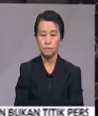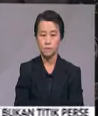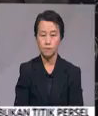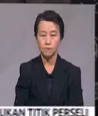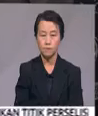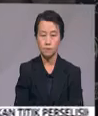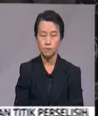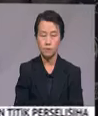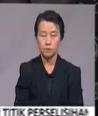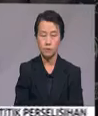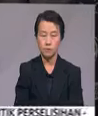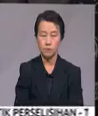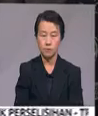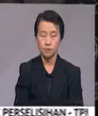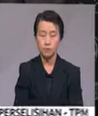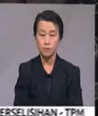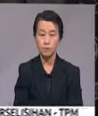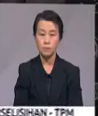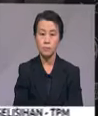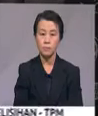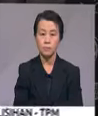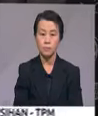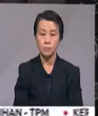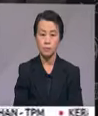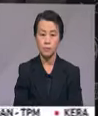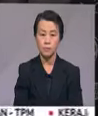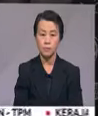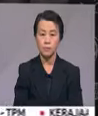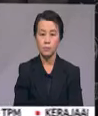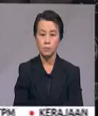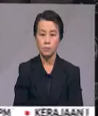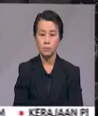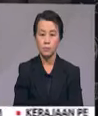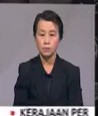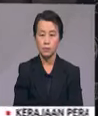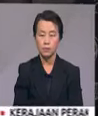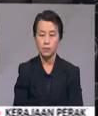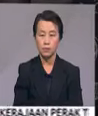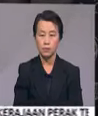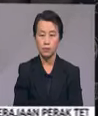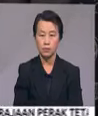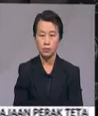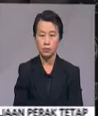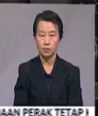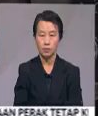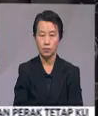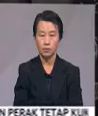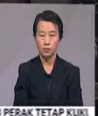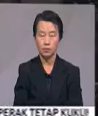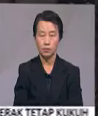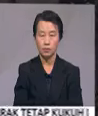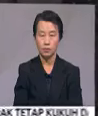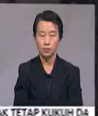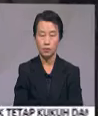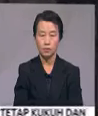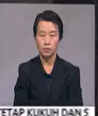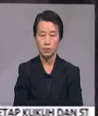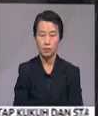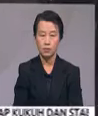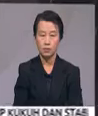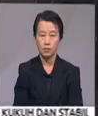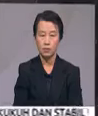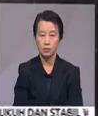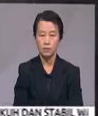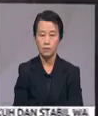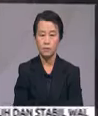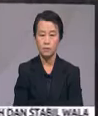நம்ம மலேசியாவில் இருக்கிறது மெயினாக சீன, மிலே, இந்தியன்ஸ் மெயின் பாட். ஸோ இங்கிலீஷ் வந்து நம்ம நார்மலாக ஸ்கூல்லே பழகிக்கலாம். ஸோ அந்த தமிழ்